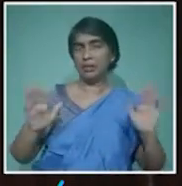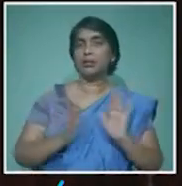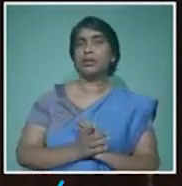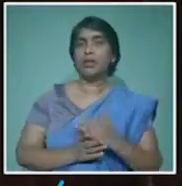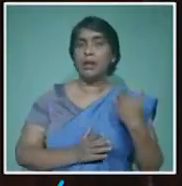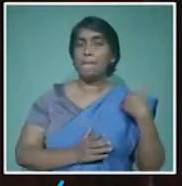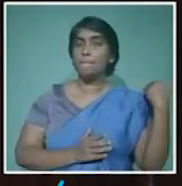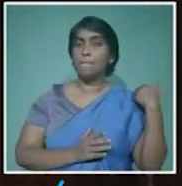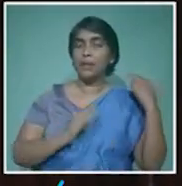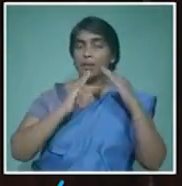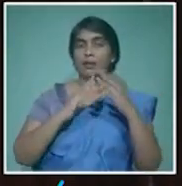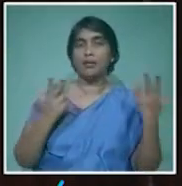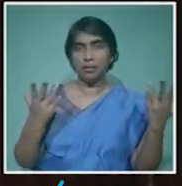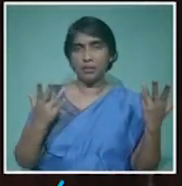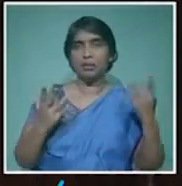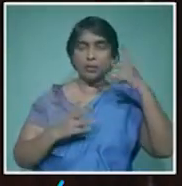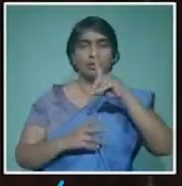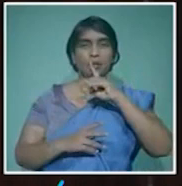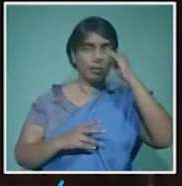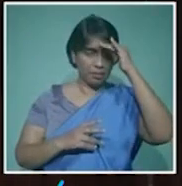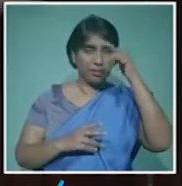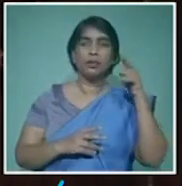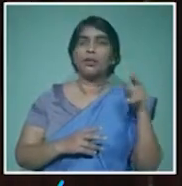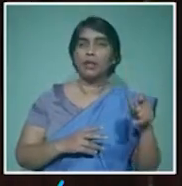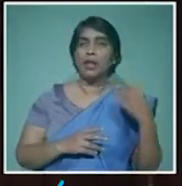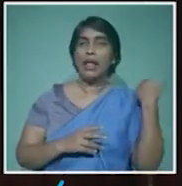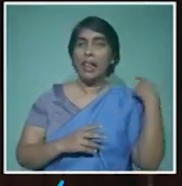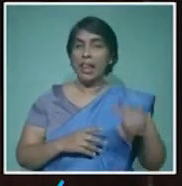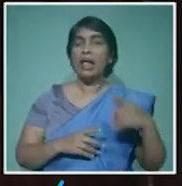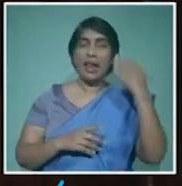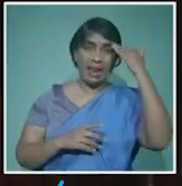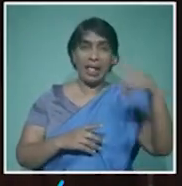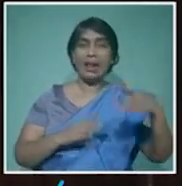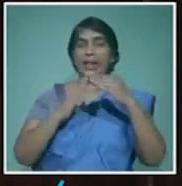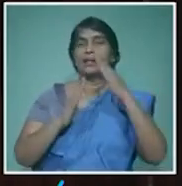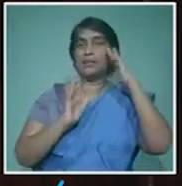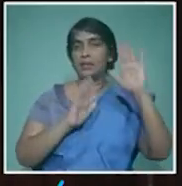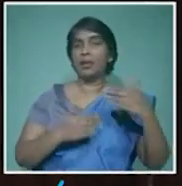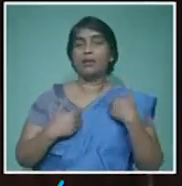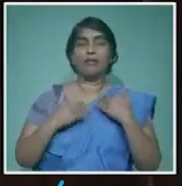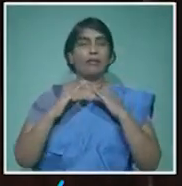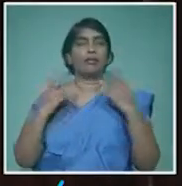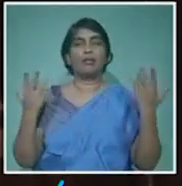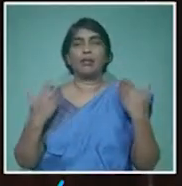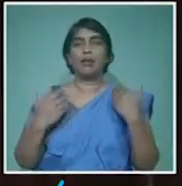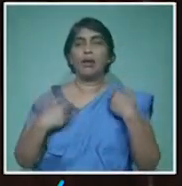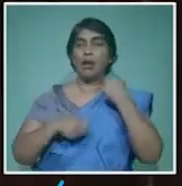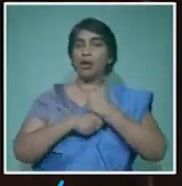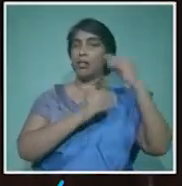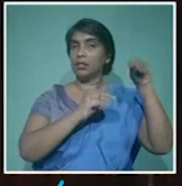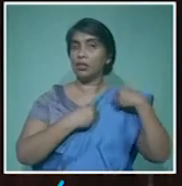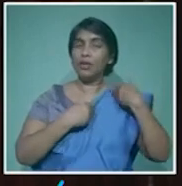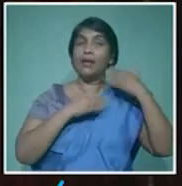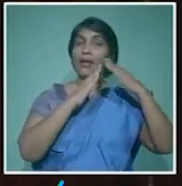මගේ සහෝදරට ජීවත් වෙන්න තැනක් නැහැ නියෝජ්‍ය කතානායකතුමනි. නෑනගේ ගෙදර ගිහිලා ජීවත් වෙන්නේ. මට ජීවත් වෙන්න තැනක් නැහැ මට ආණ්ඩුවෙන් දුන්නු තැන